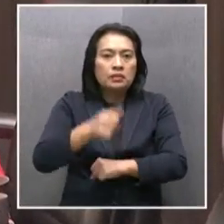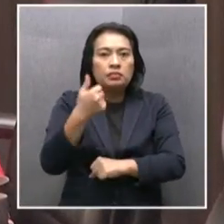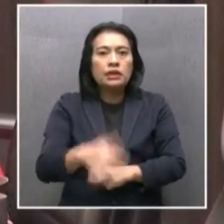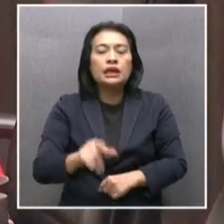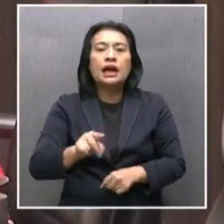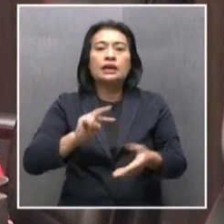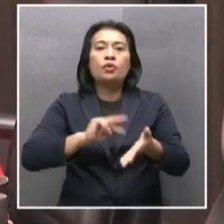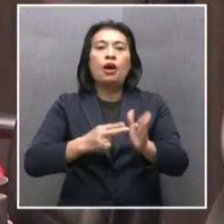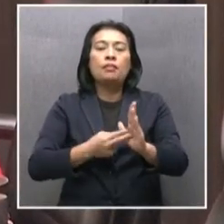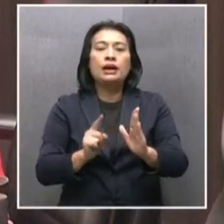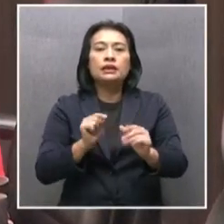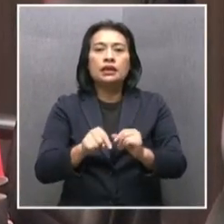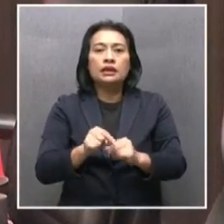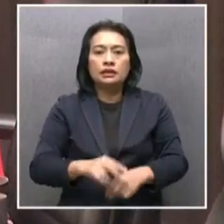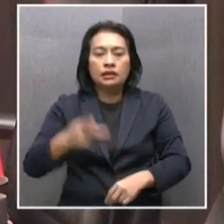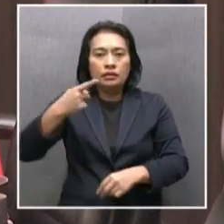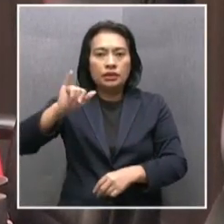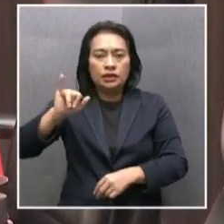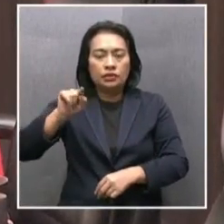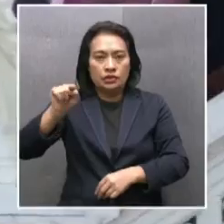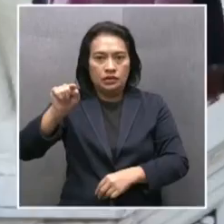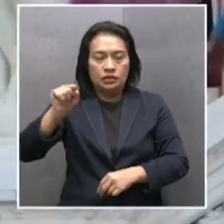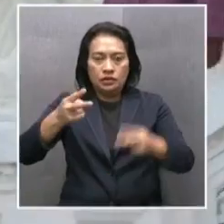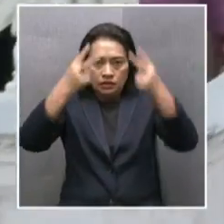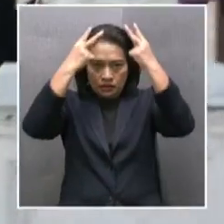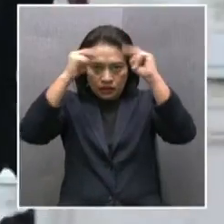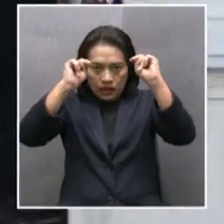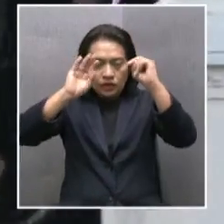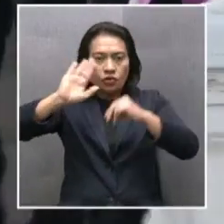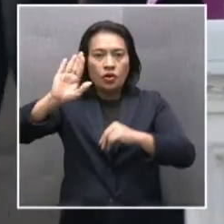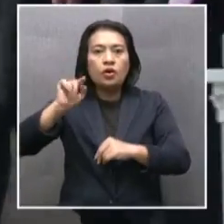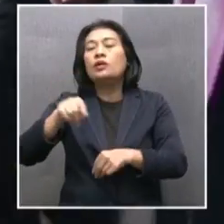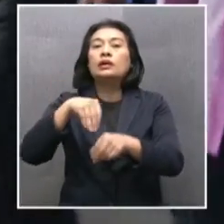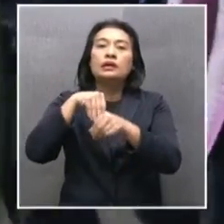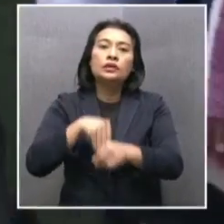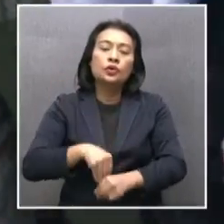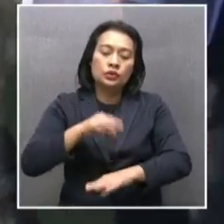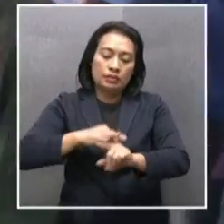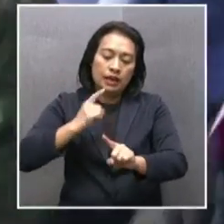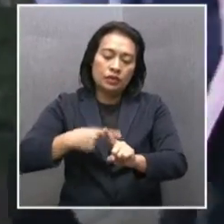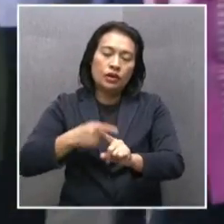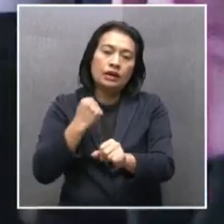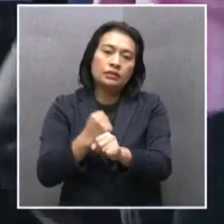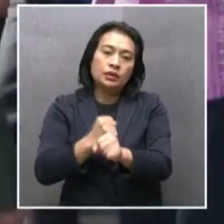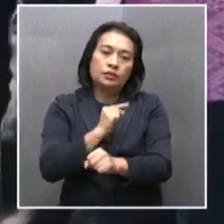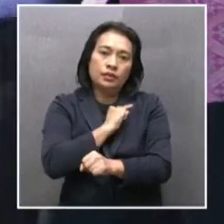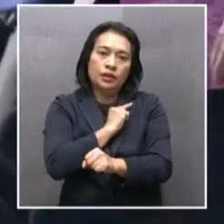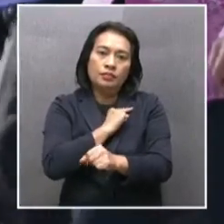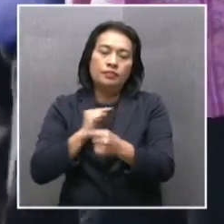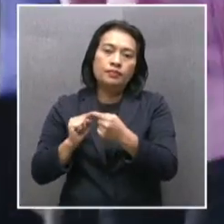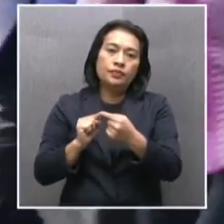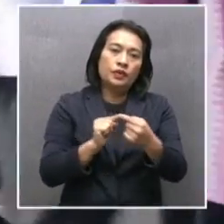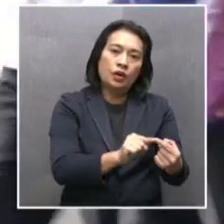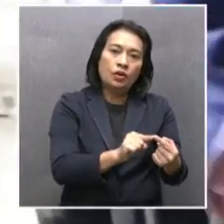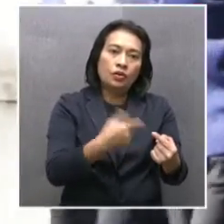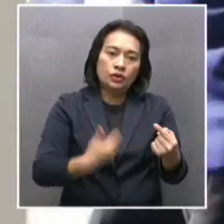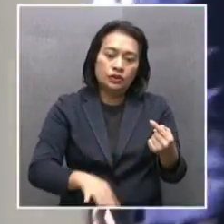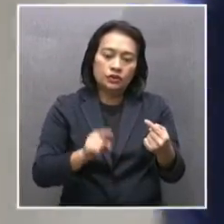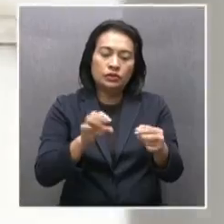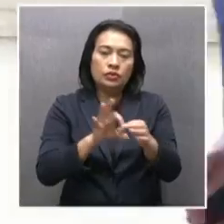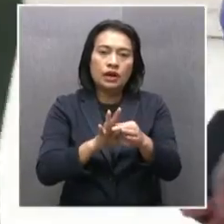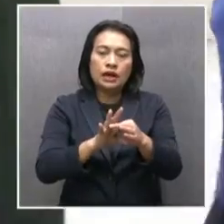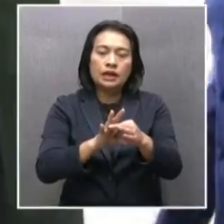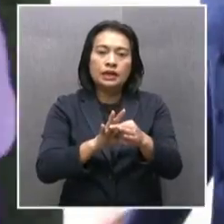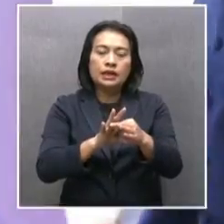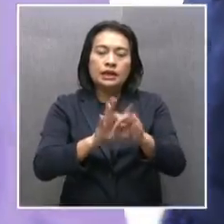มายความว่าพลเอกประยุทธ์จันทร์โอชานายกรัฐมนตรีจะอยู่รักษาการทำหน้าที่ต่อไปจนกว่าจะมีการโปรดเกล้าโปรดกระ